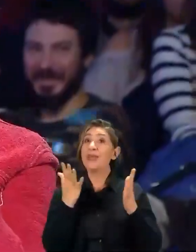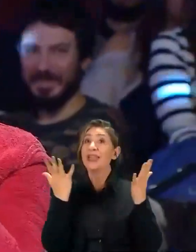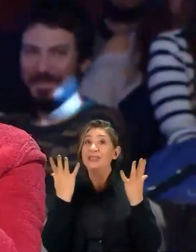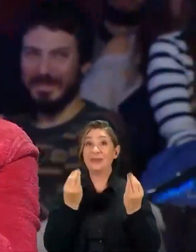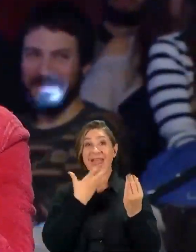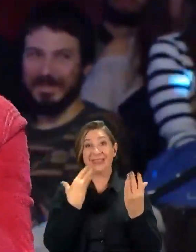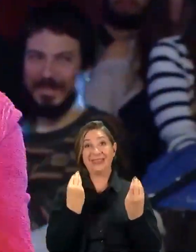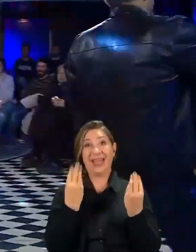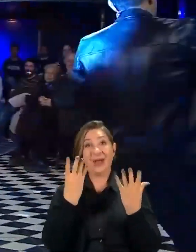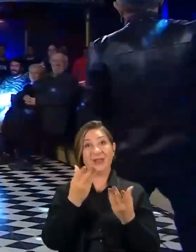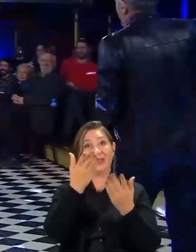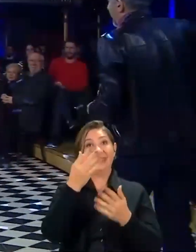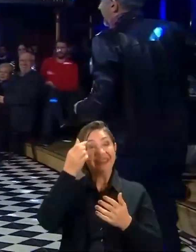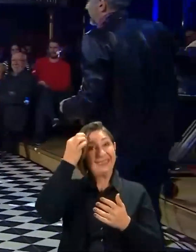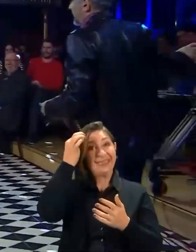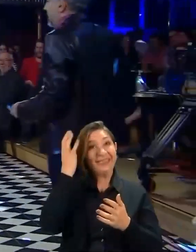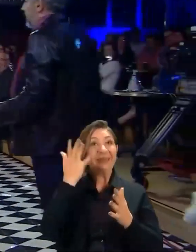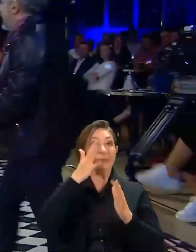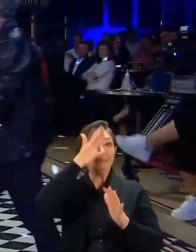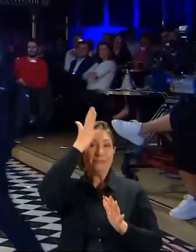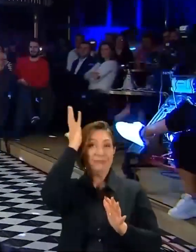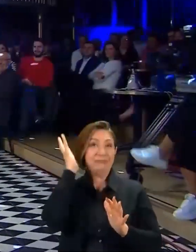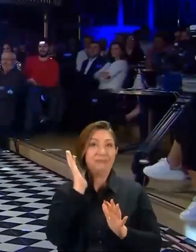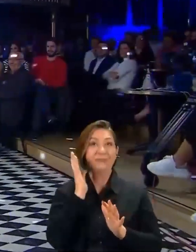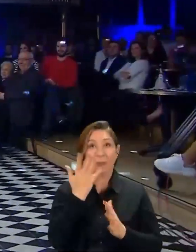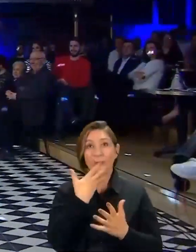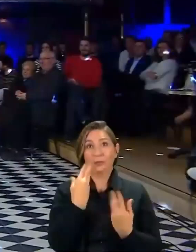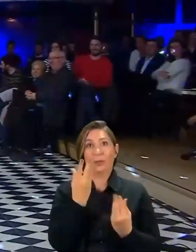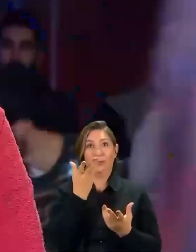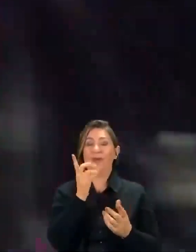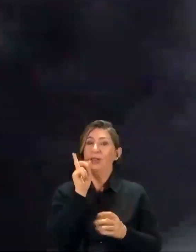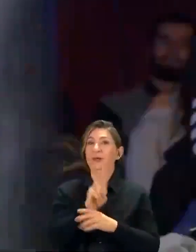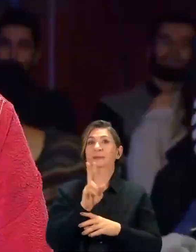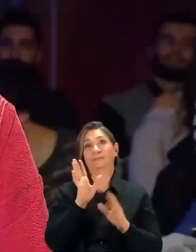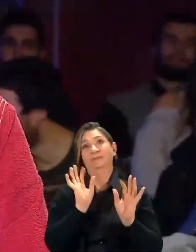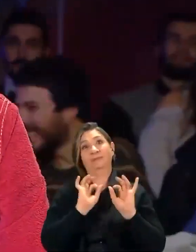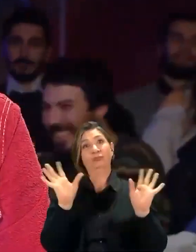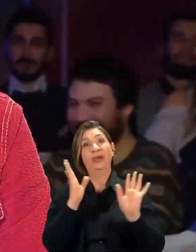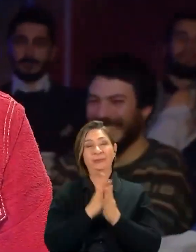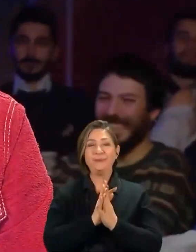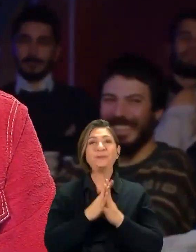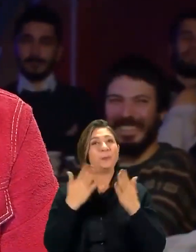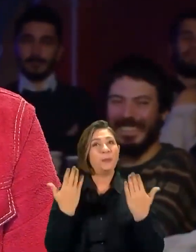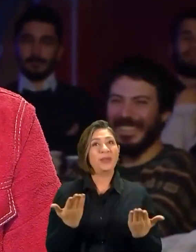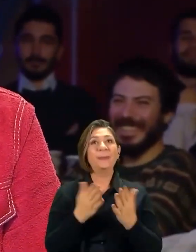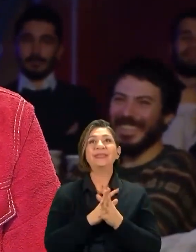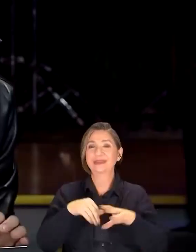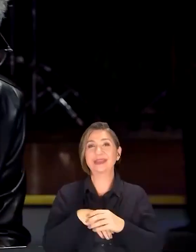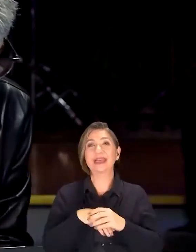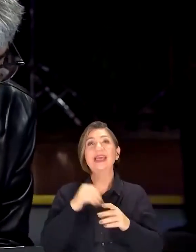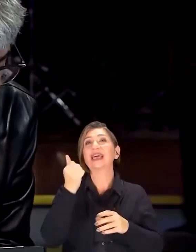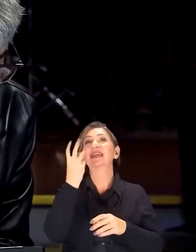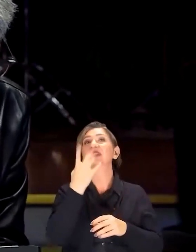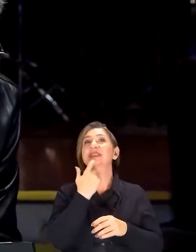oldu Ne Güzel oldu böyle saçın banan saçı gibi hakikaten Güzel oldu güzel oldu vallahi işte öyle Peki şimdi